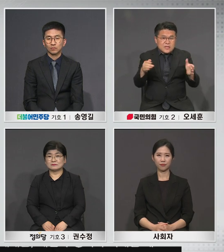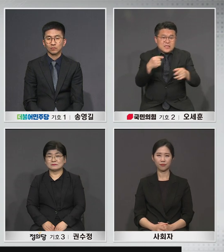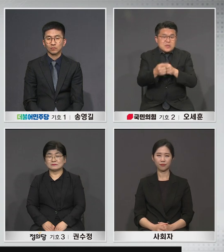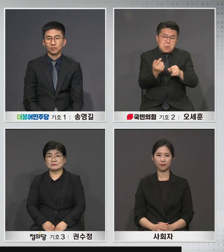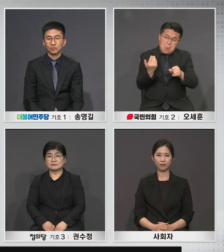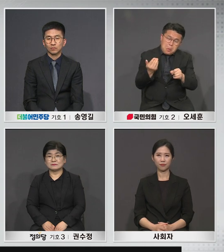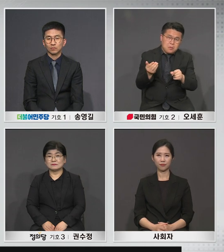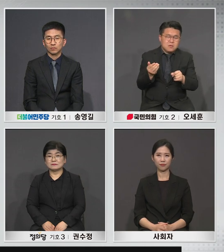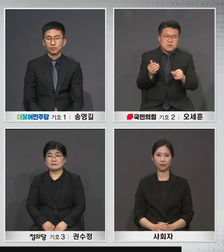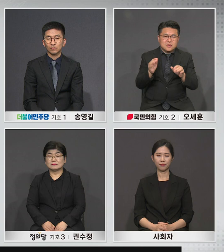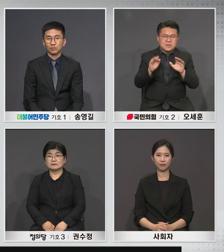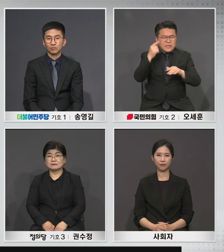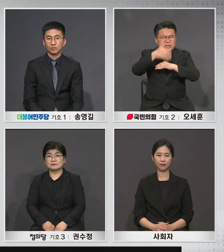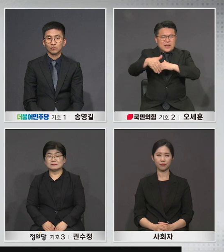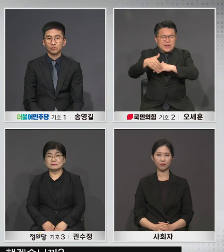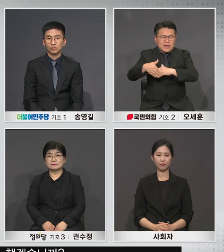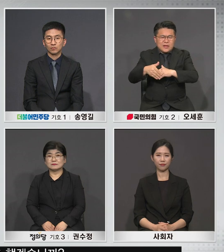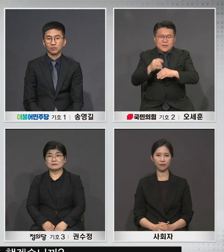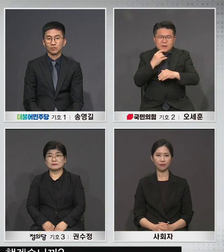질문하신 대로